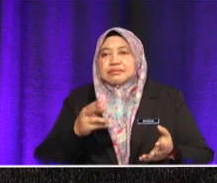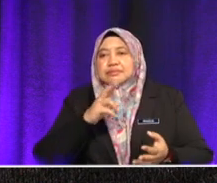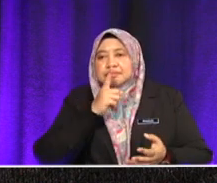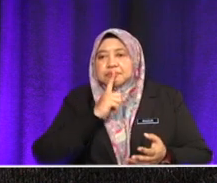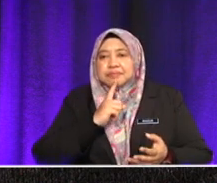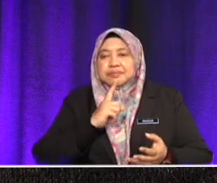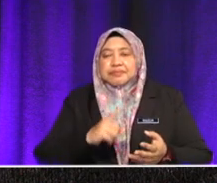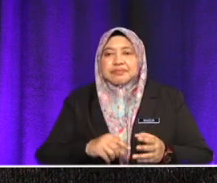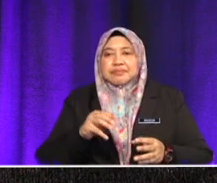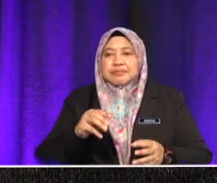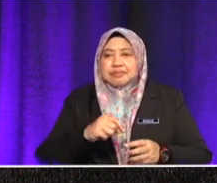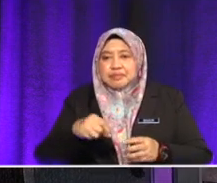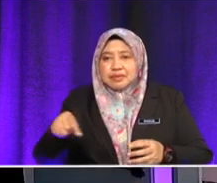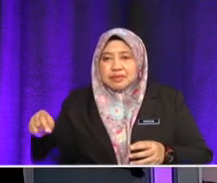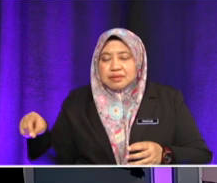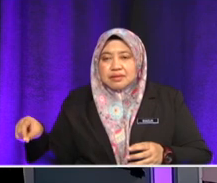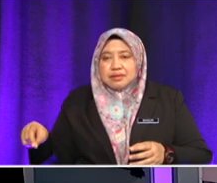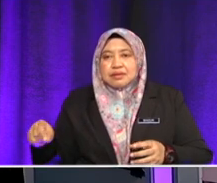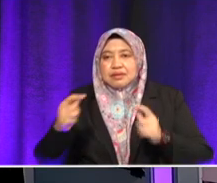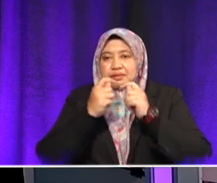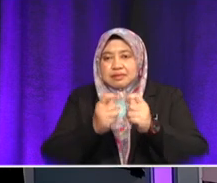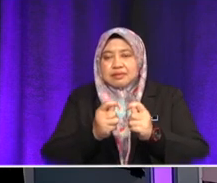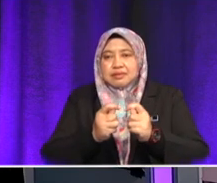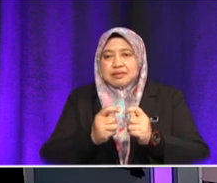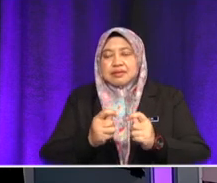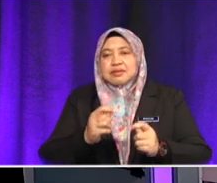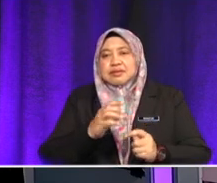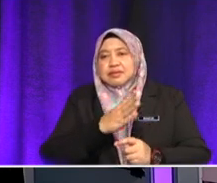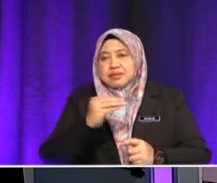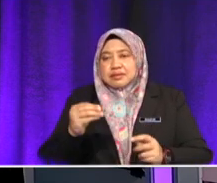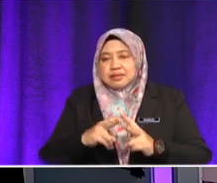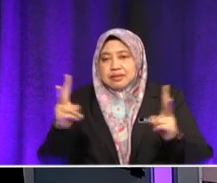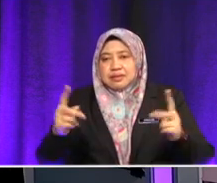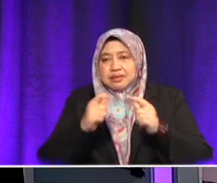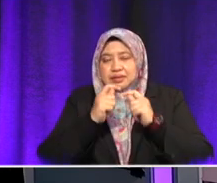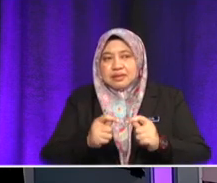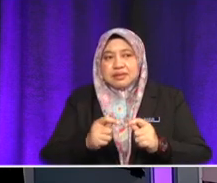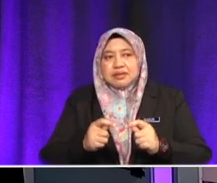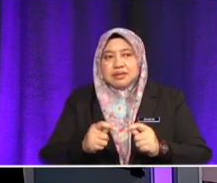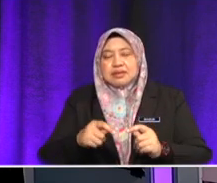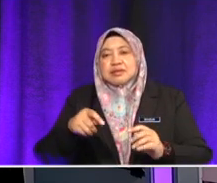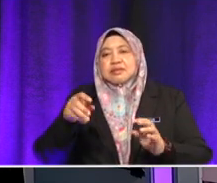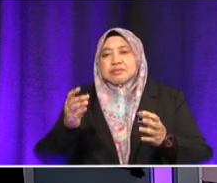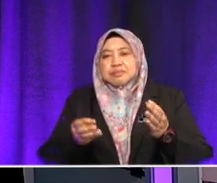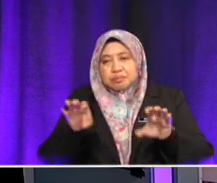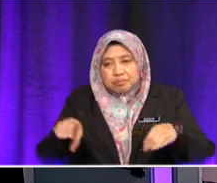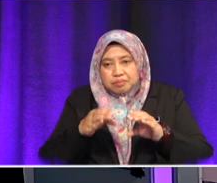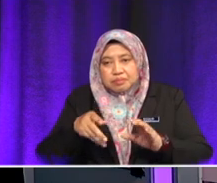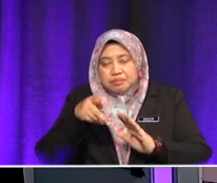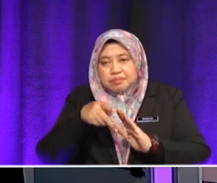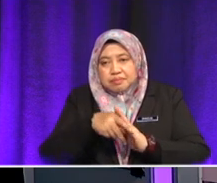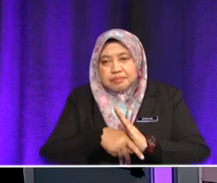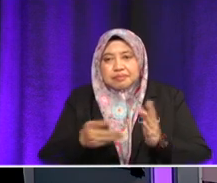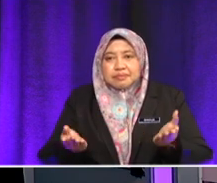ini boleh dikatakan pada tahap penguasaan dan juga sangat terlihat Cikgu boleh membuat pertimbangan profesional pada